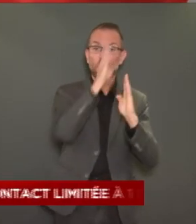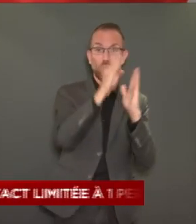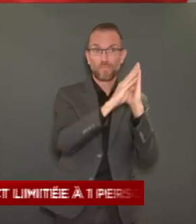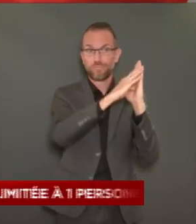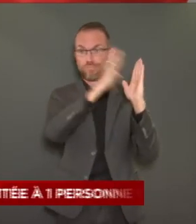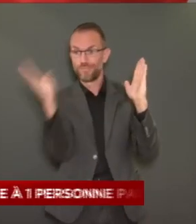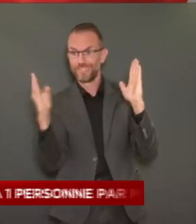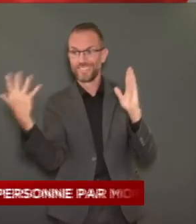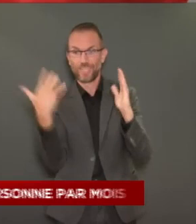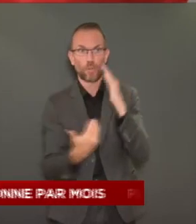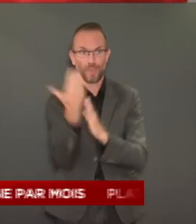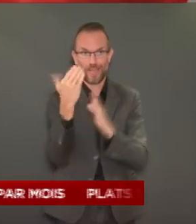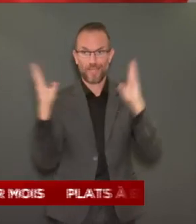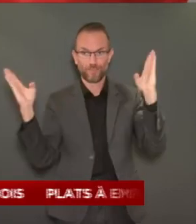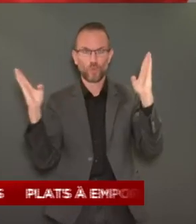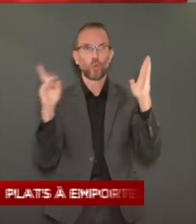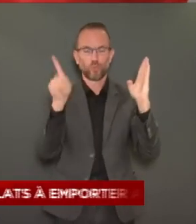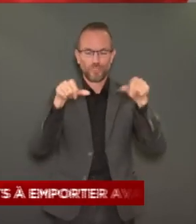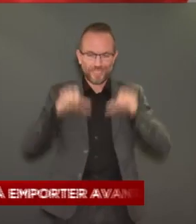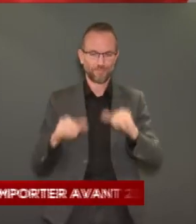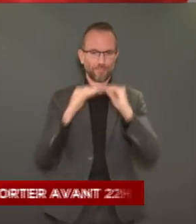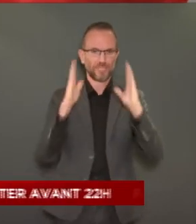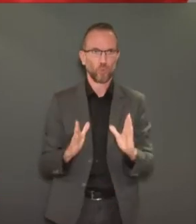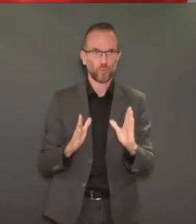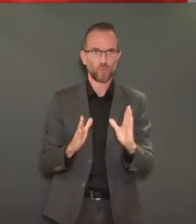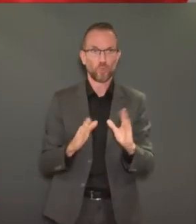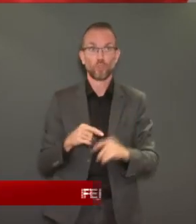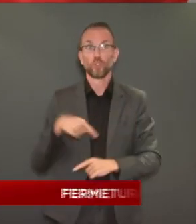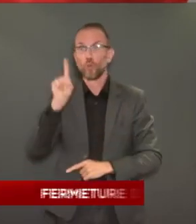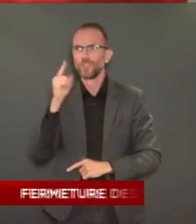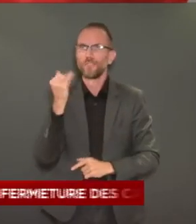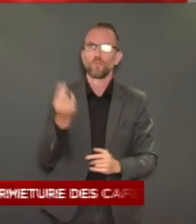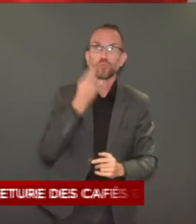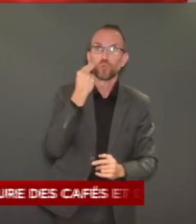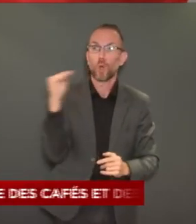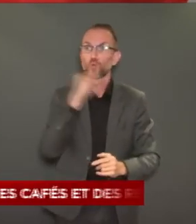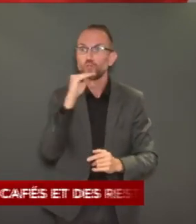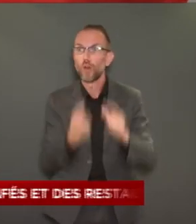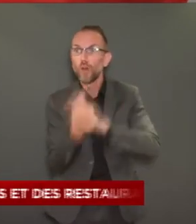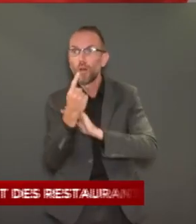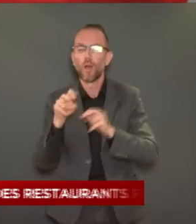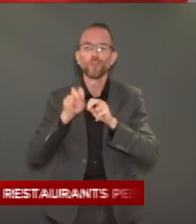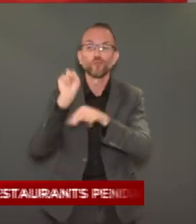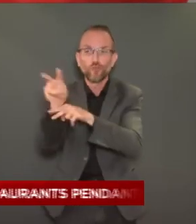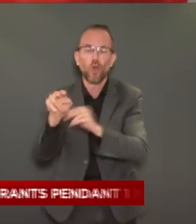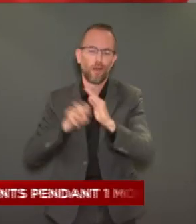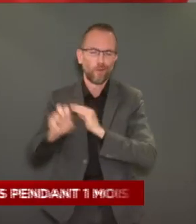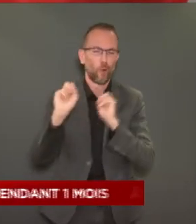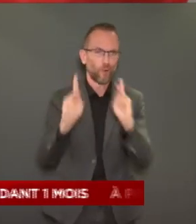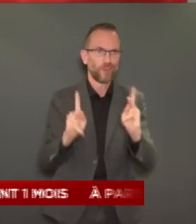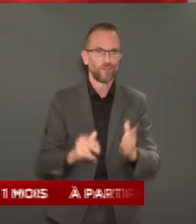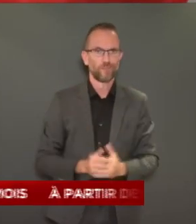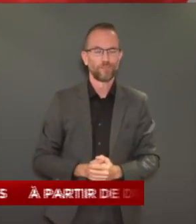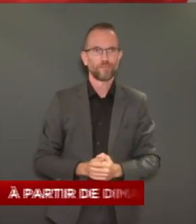matin, sauf pour les déplacements essentiels. Et donc, il n'y a pas de malentendu. Les